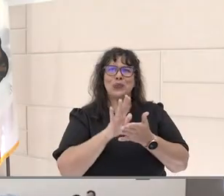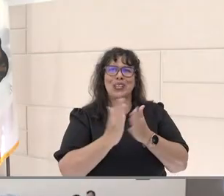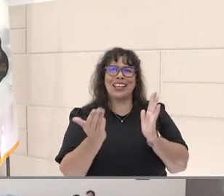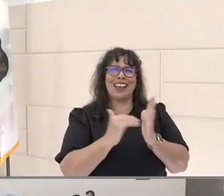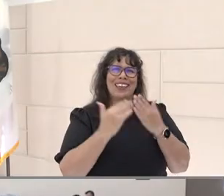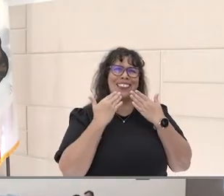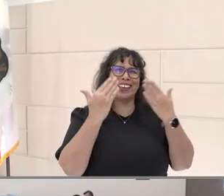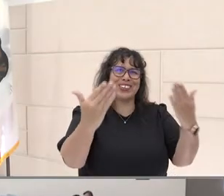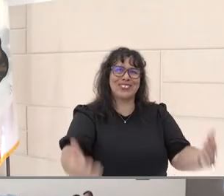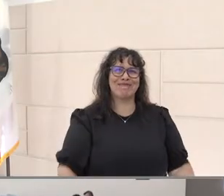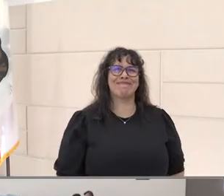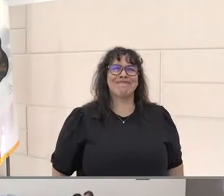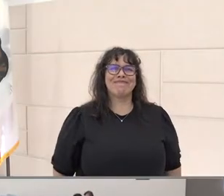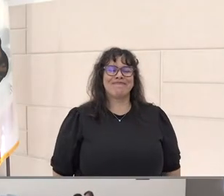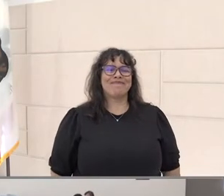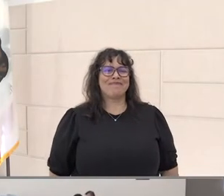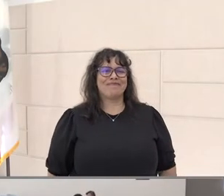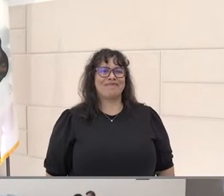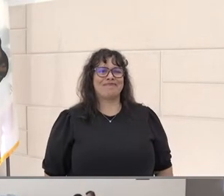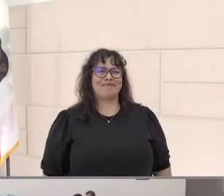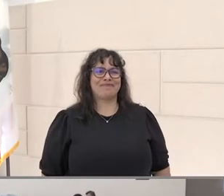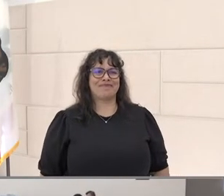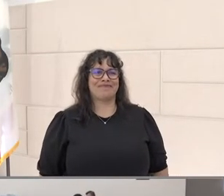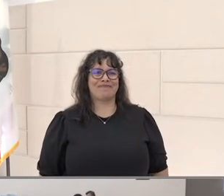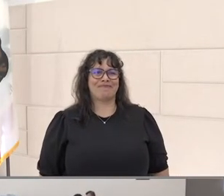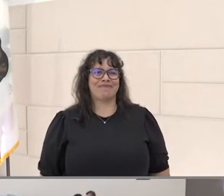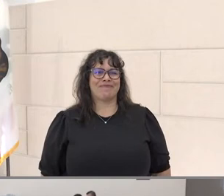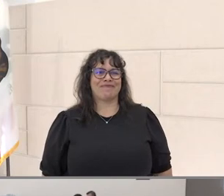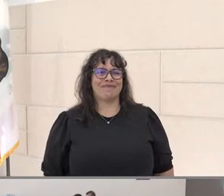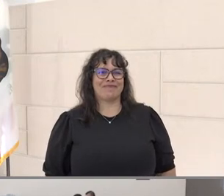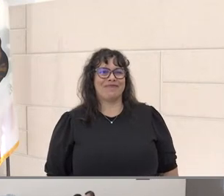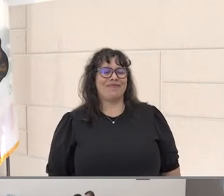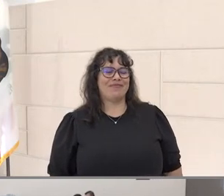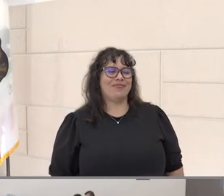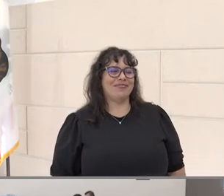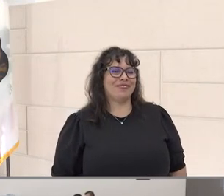ននៅក្នុងសាលារៀនផ្ទាល់ណាបាទសូមអរគុណ